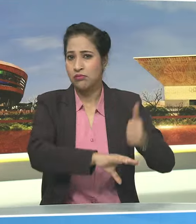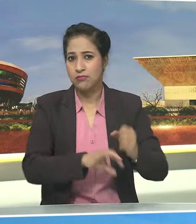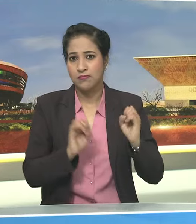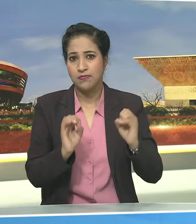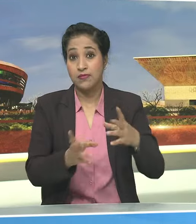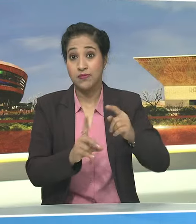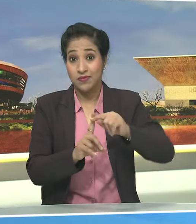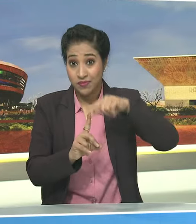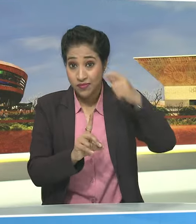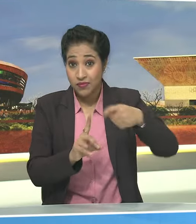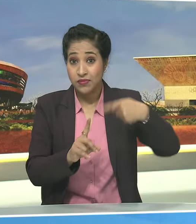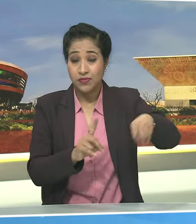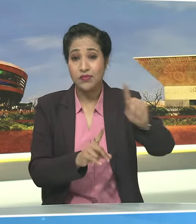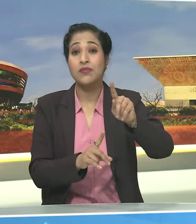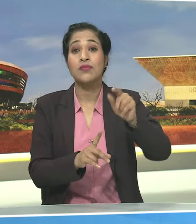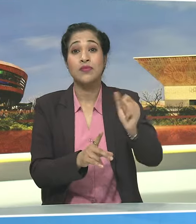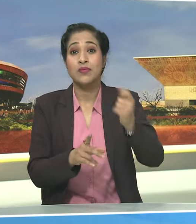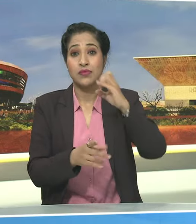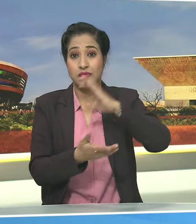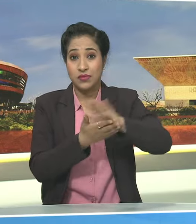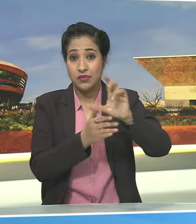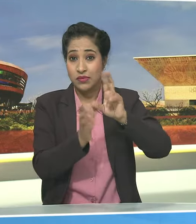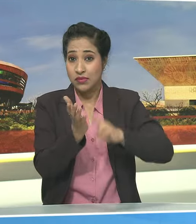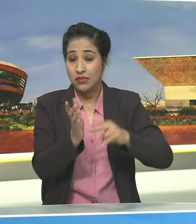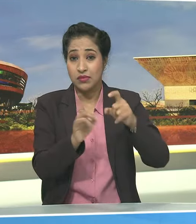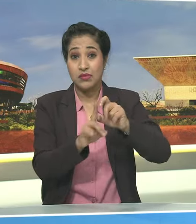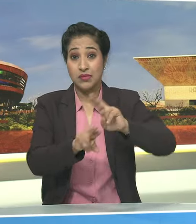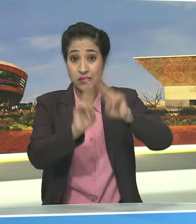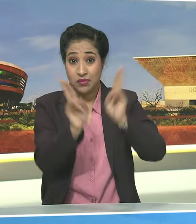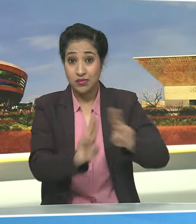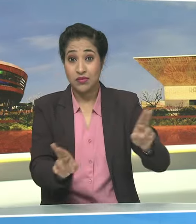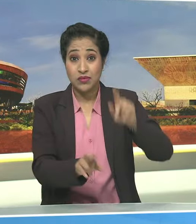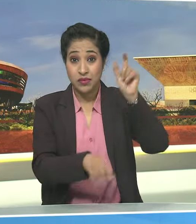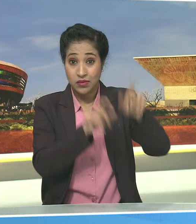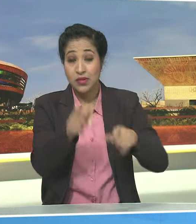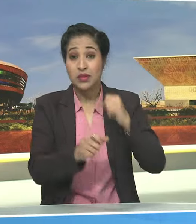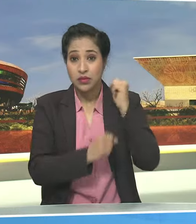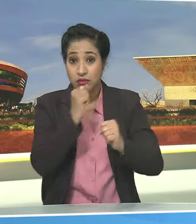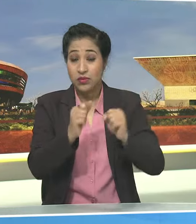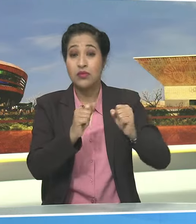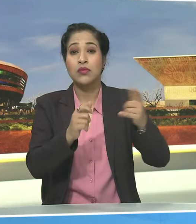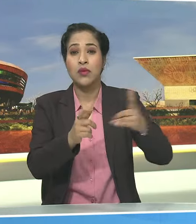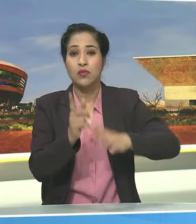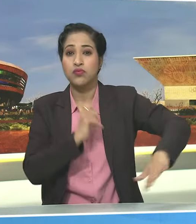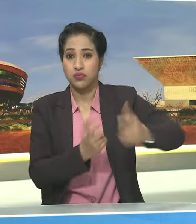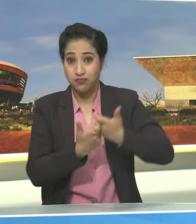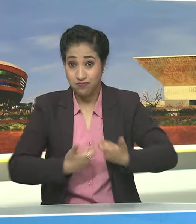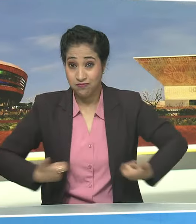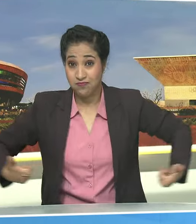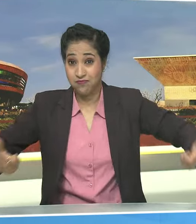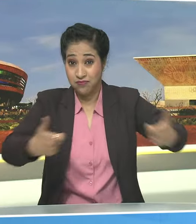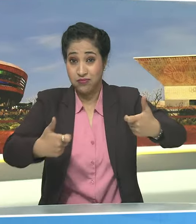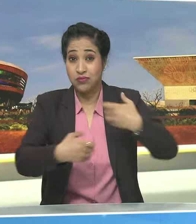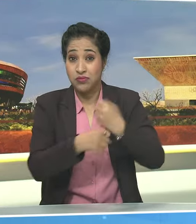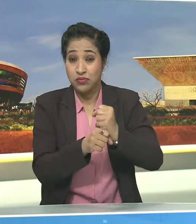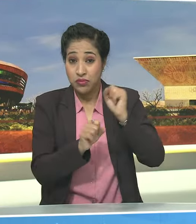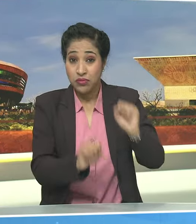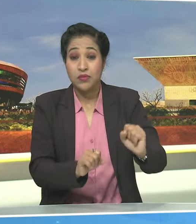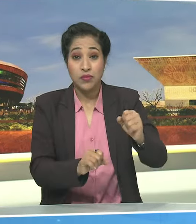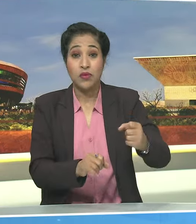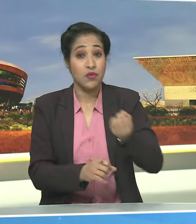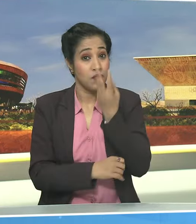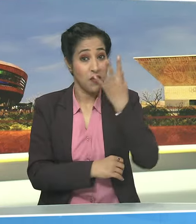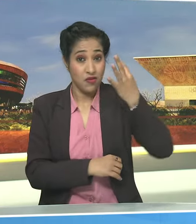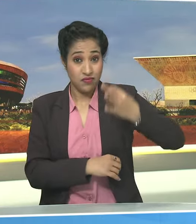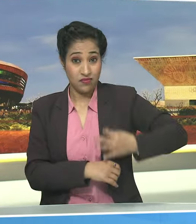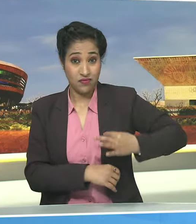परियोजनाओं में चंद्रपुर में एक अंतरराष्ट्रीय मानक खेल स्टेडियम और नेहरू स्टेडियम को फीफा